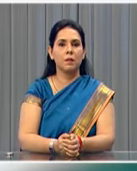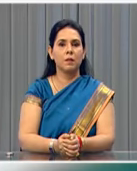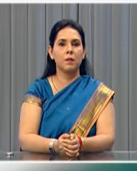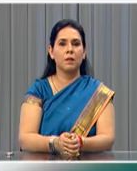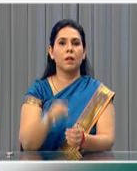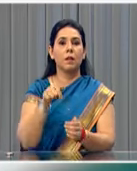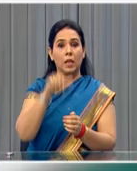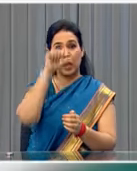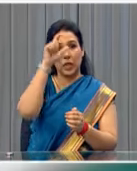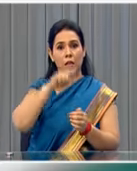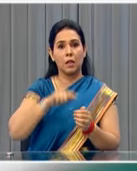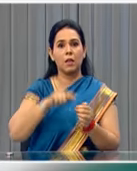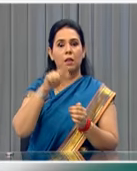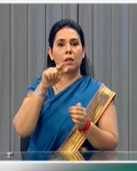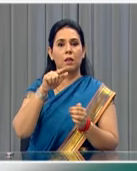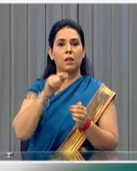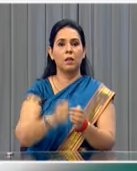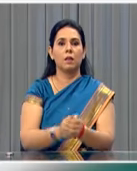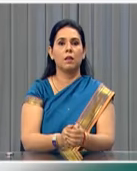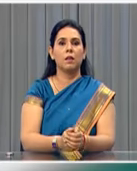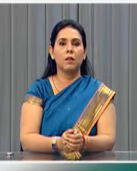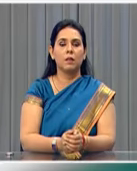यह देश